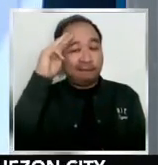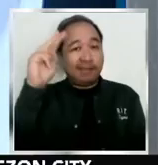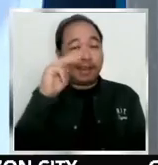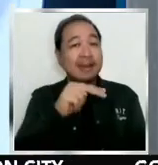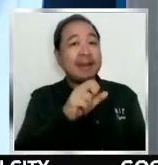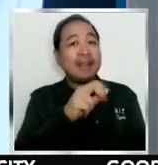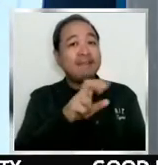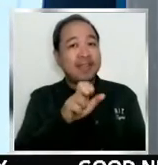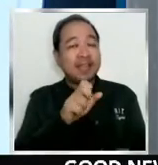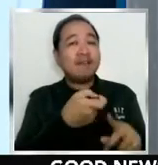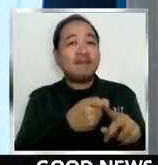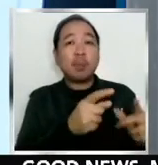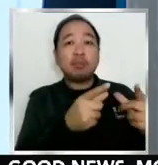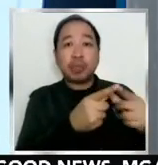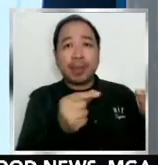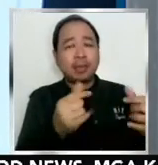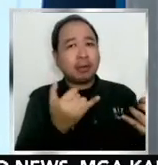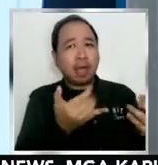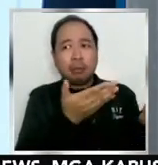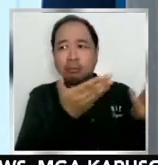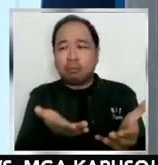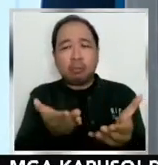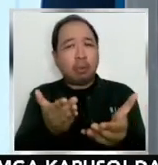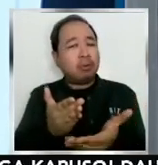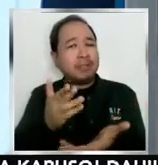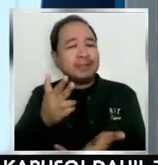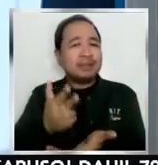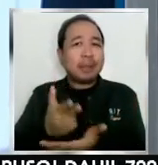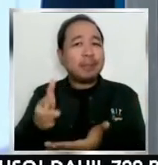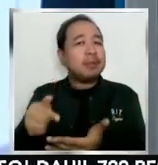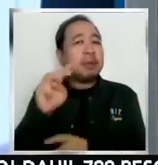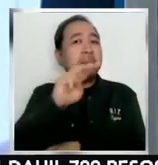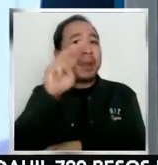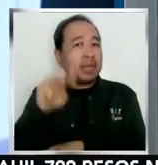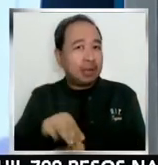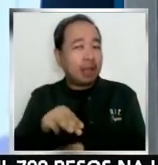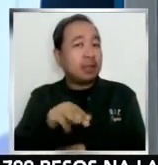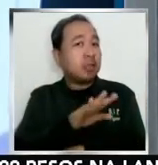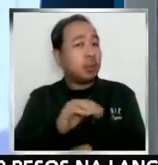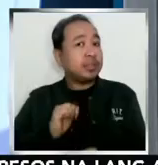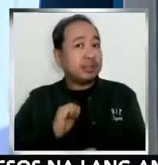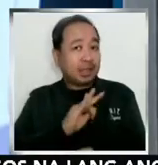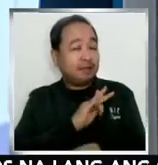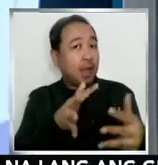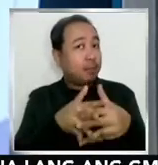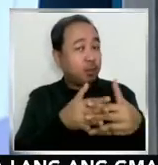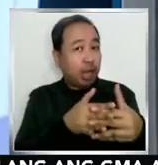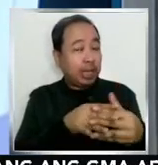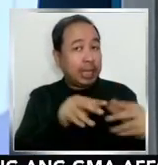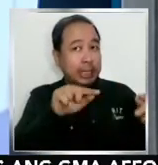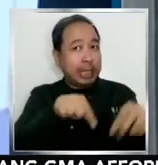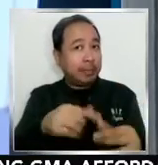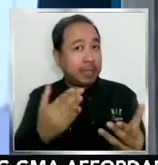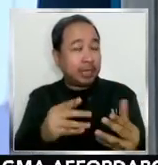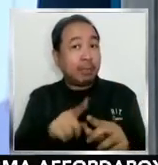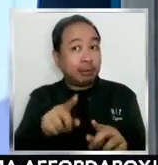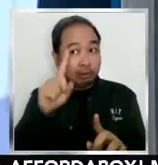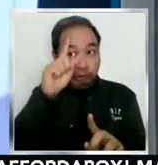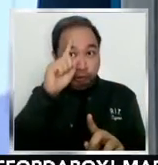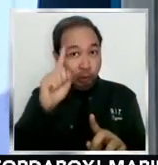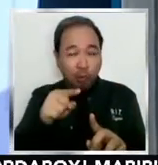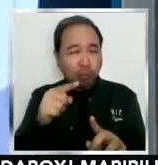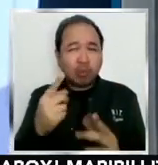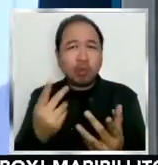kung saan lumahok sa joint military exercises doon ang crew nito. Pero hindi raw yan ang pakay nila sa kanilang pagbisita sa bansa. Nakatutok si